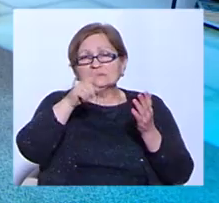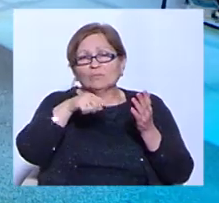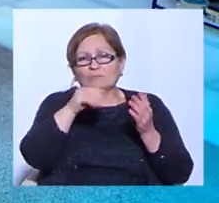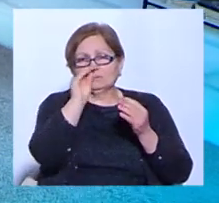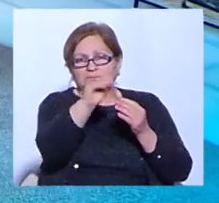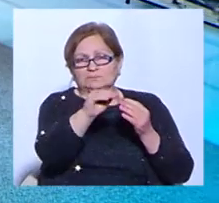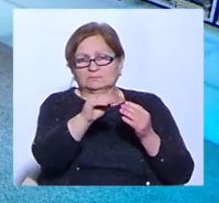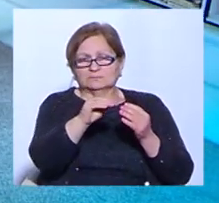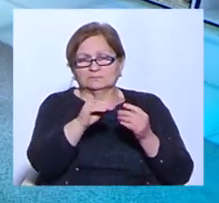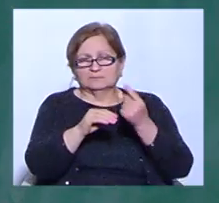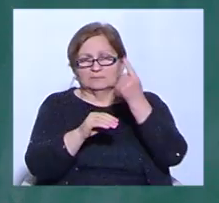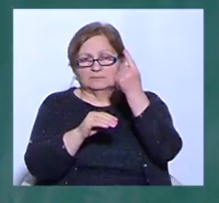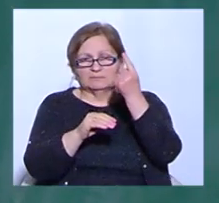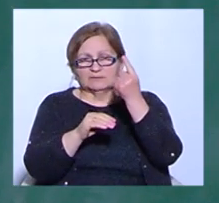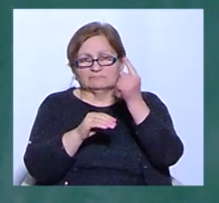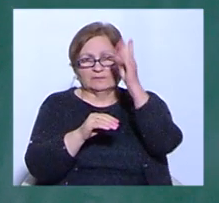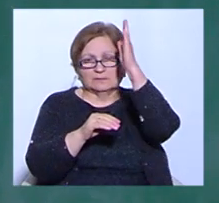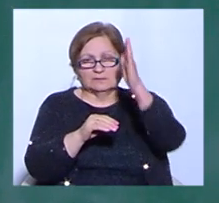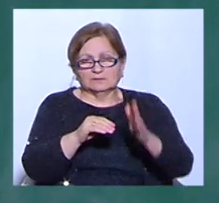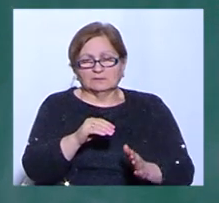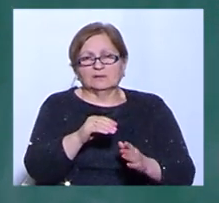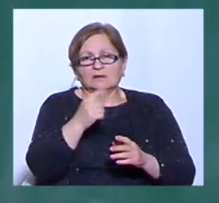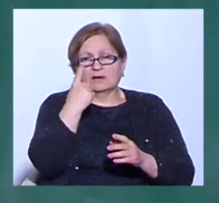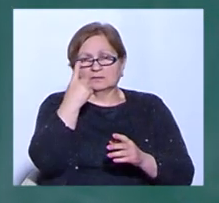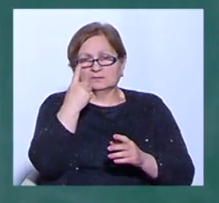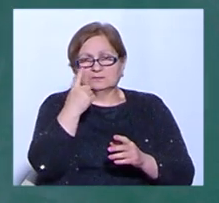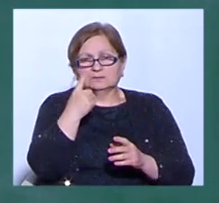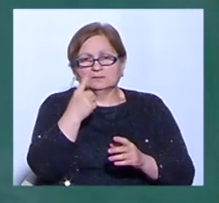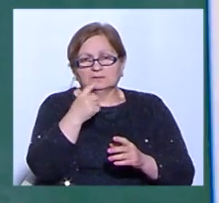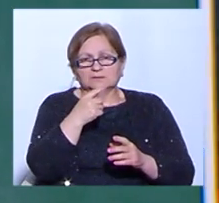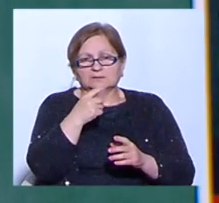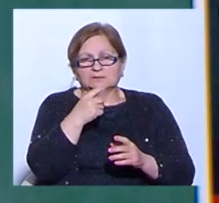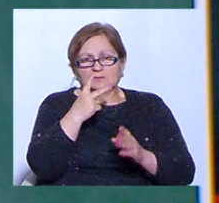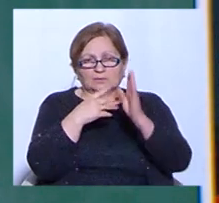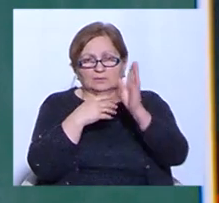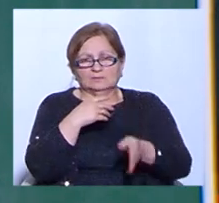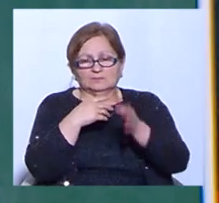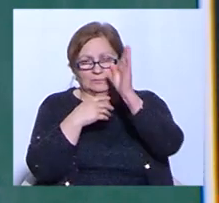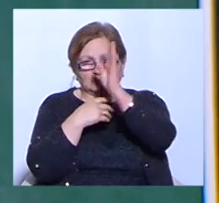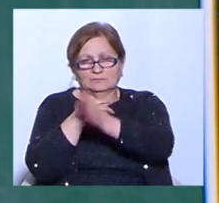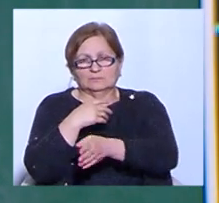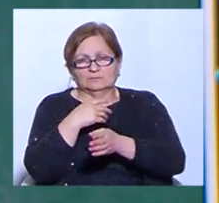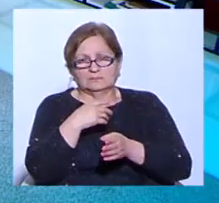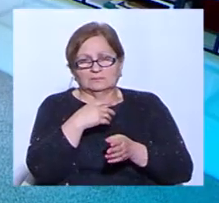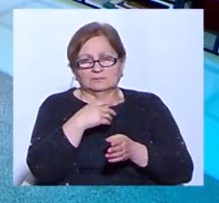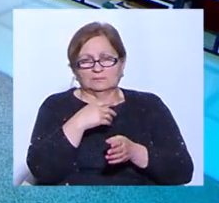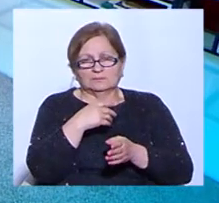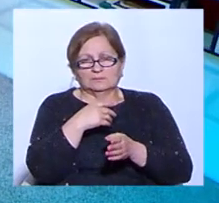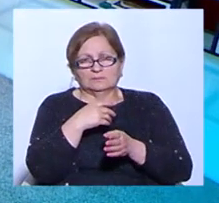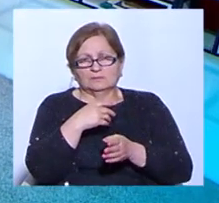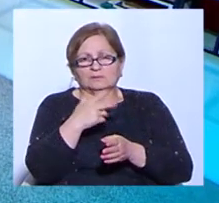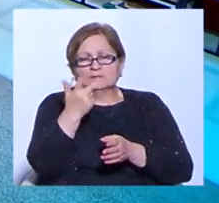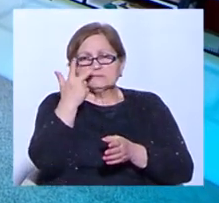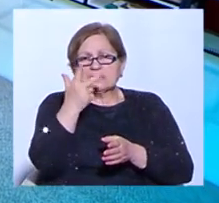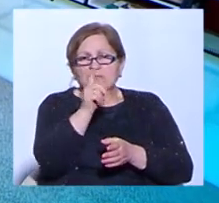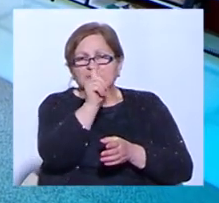პირველ შემთხვევაში გვაქვს 2 რიგი, 1 ხელ, ხო? 2 რიგი, 1 ხელ და ესეთი ცალი გვაქვს 3 ცალი